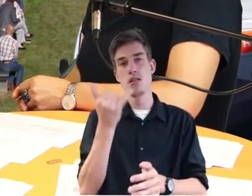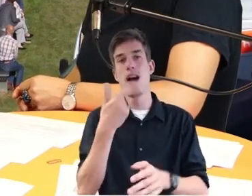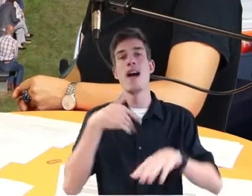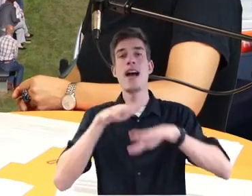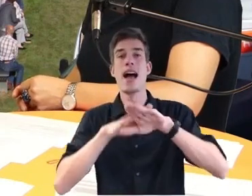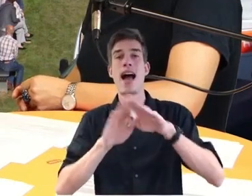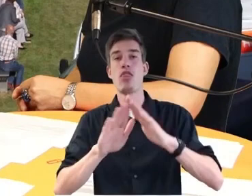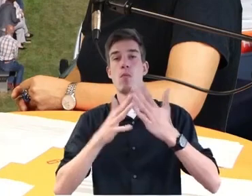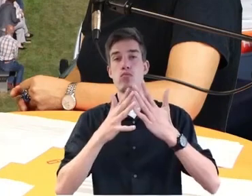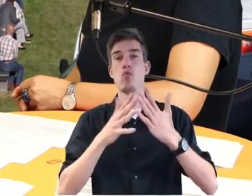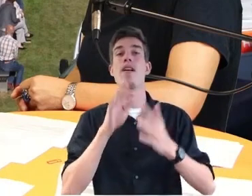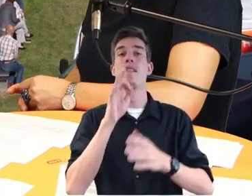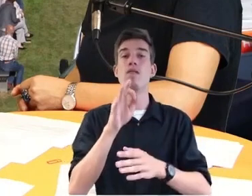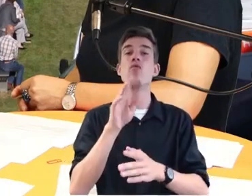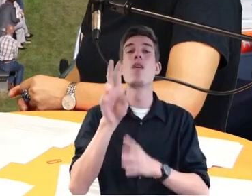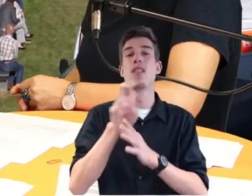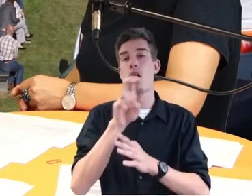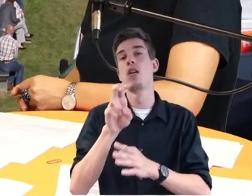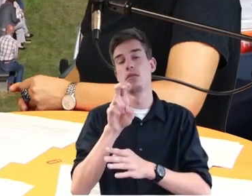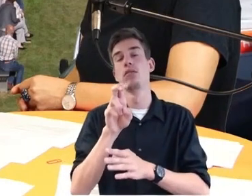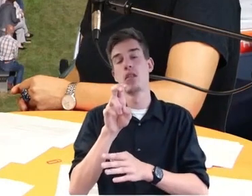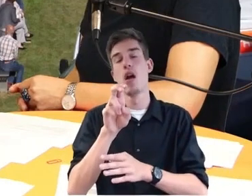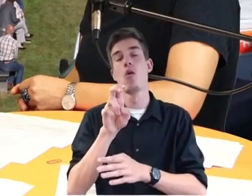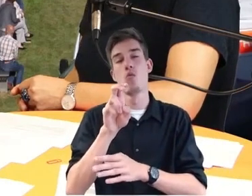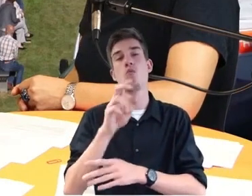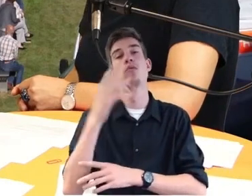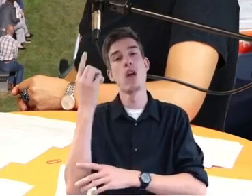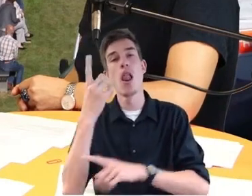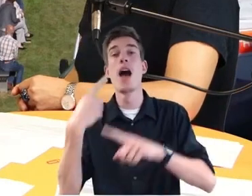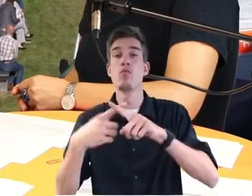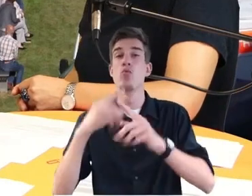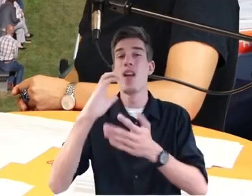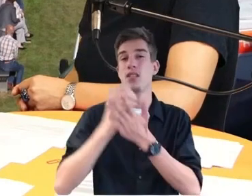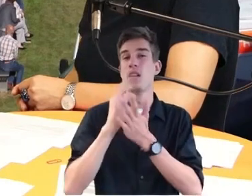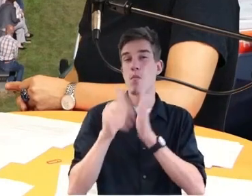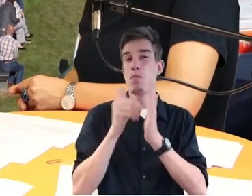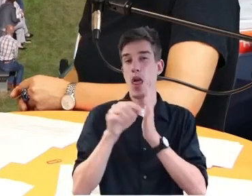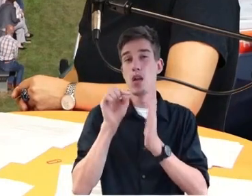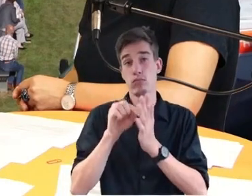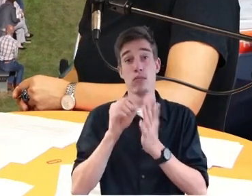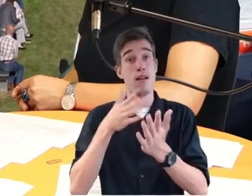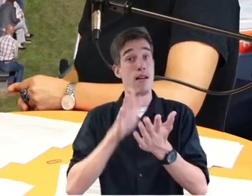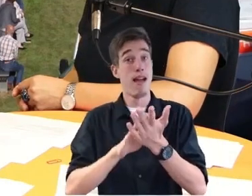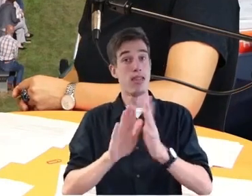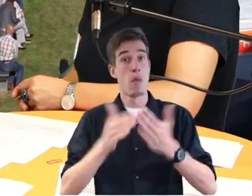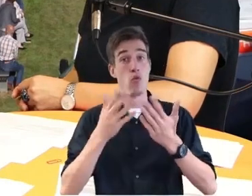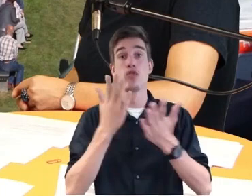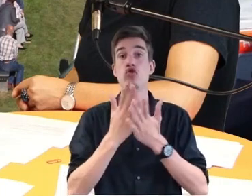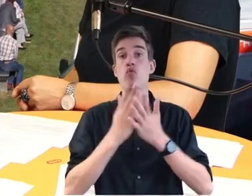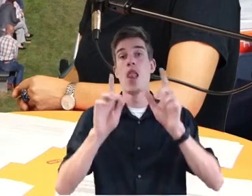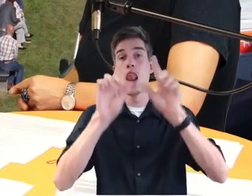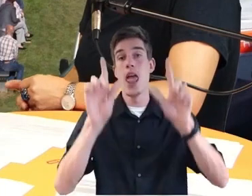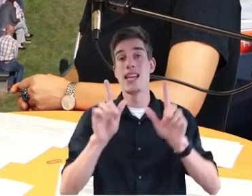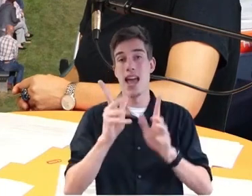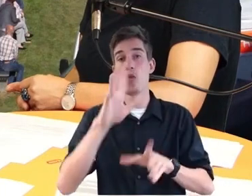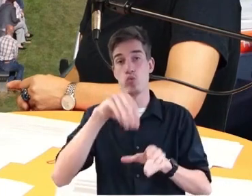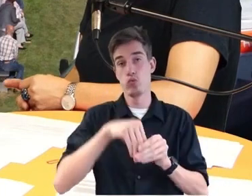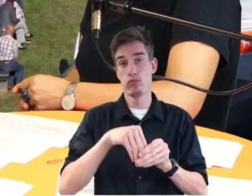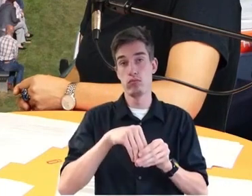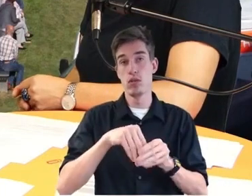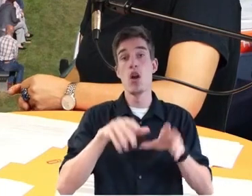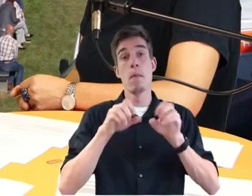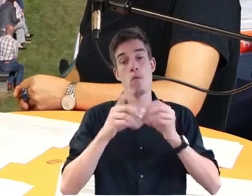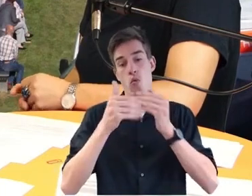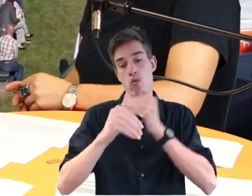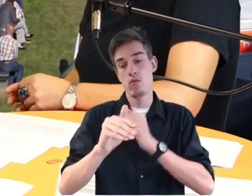seit einigen Jahren an einem Handbuch Krankenhausalarm- und Einsatzplanung. Dieses Handbuch befindet sich inzwischen im Layout und wir hoffen es, dass wir es